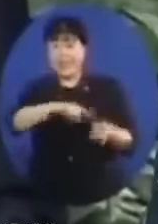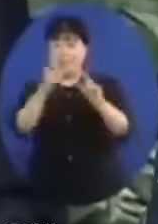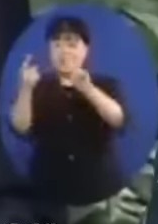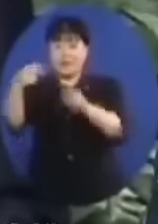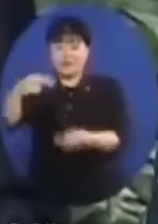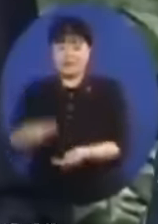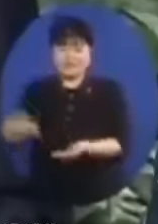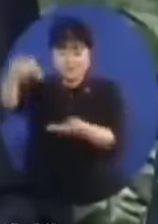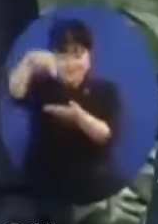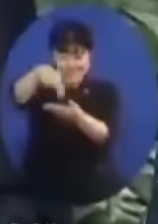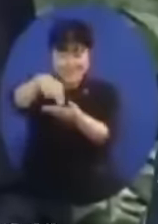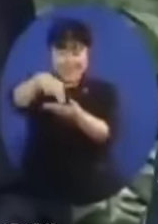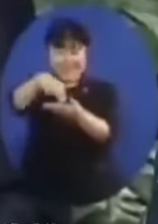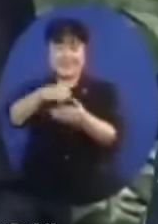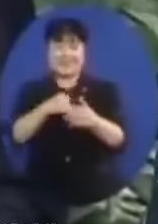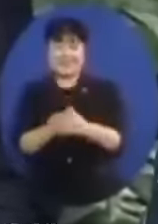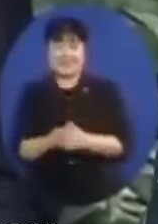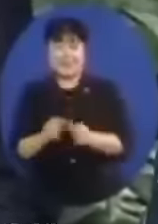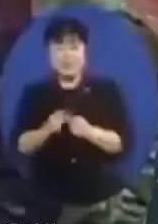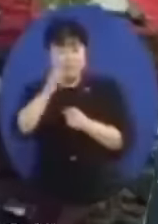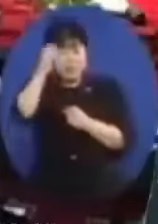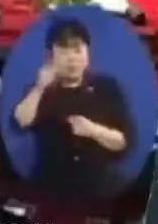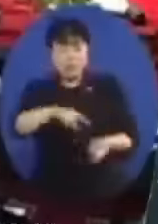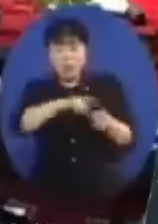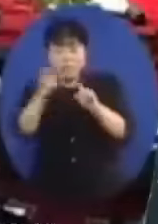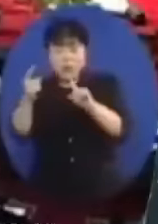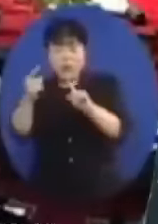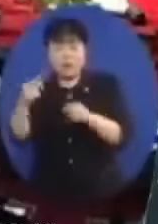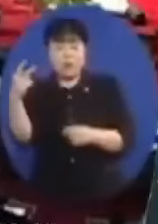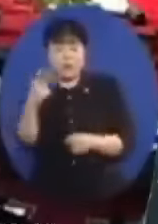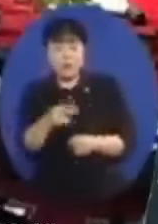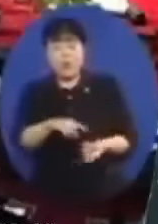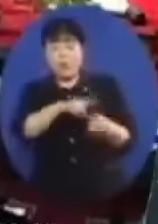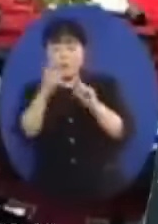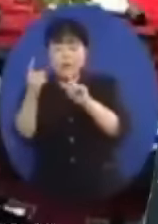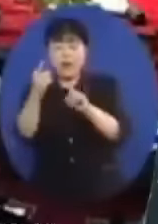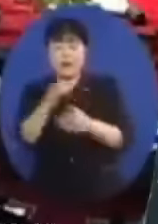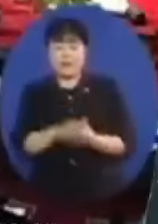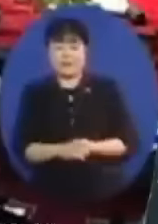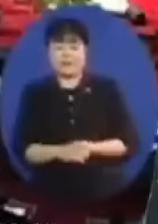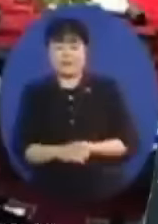일어나는 것입니다. 그러므로 영혼이 부활할 뿐 아니라 이 부활할